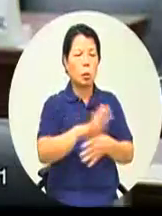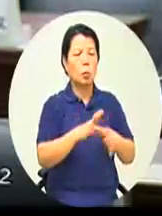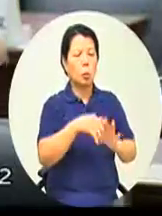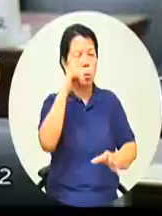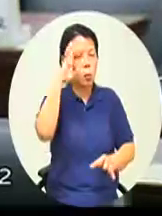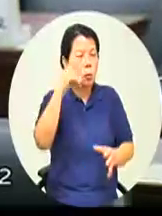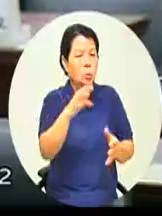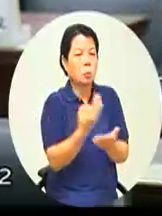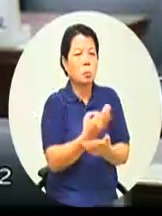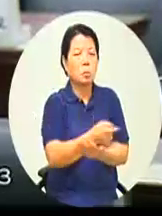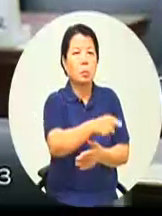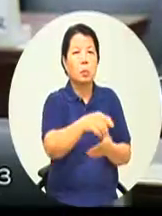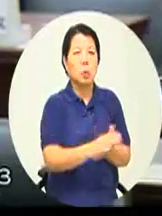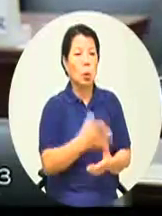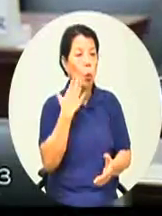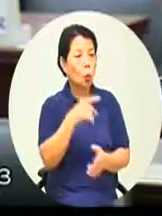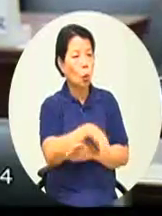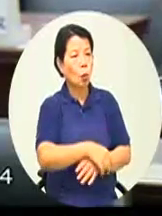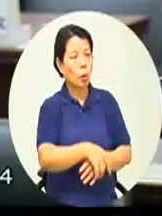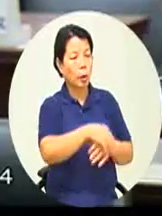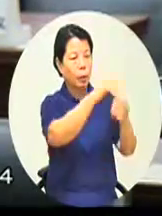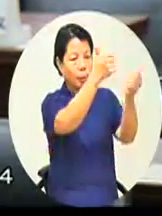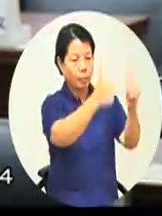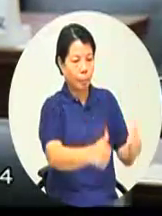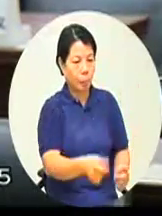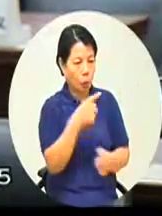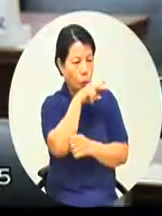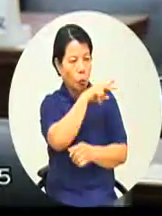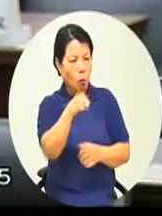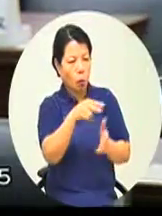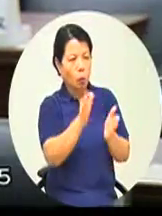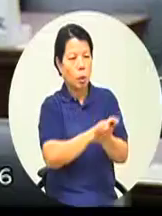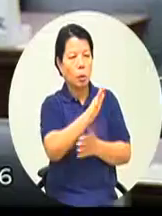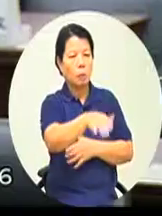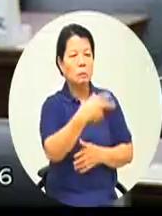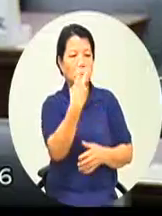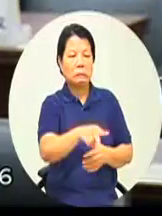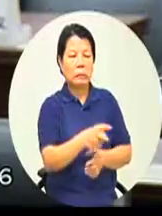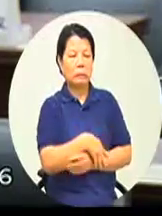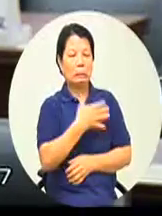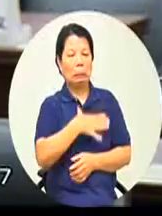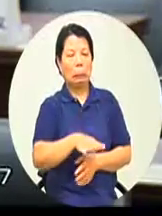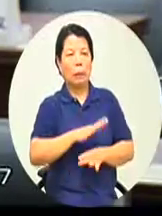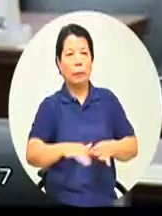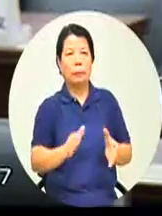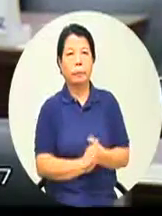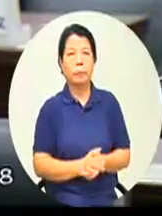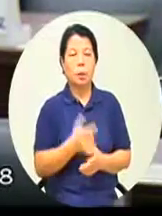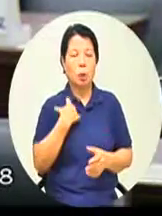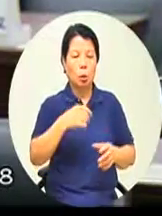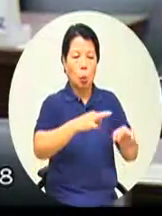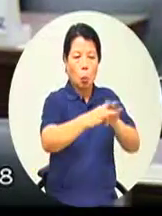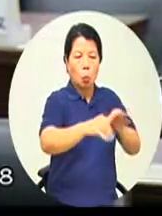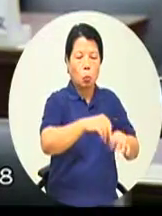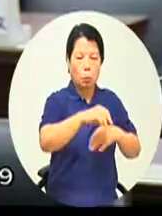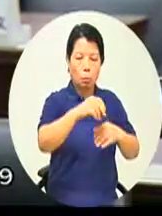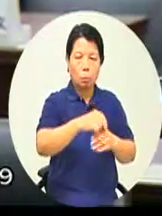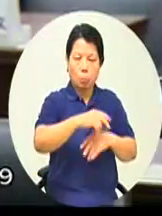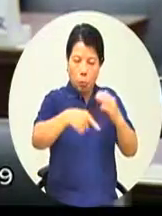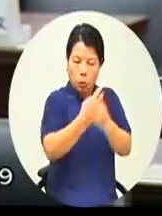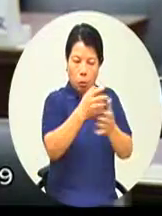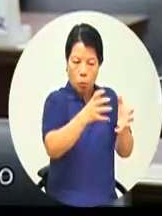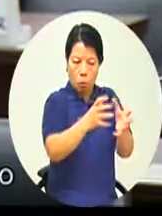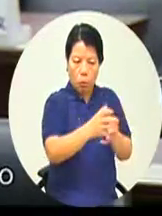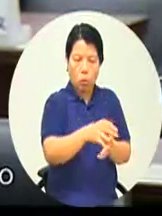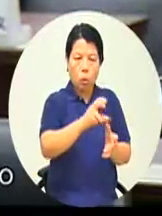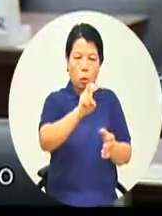红啊，看几届就无落啊。啊，咱这店家是有落去较少，咱拄啊26间尔嘛吼，先过少